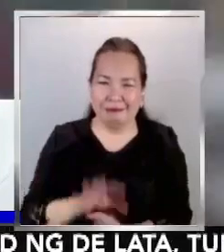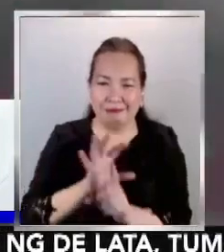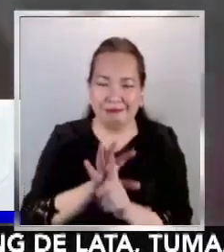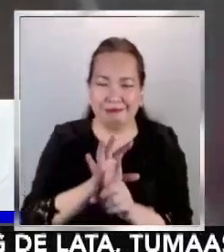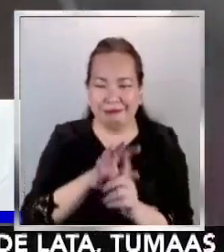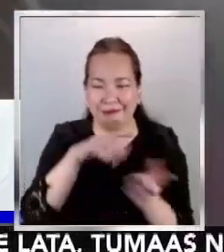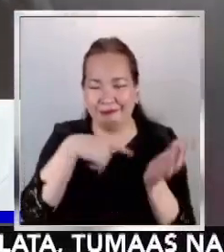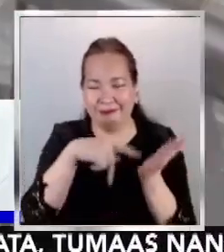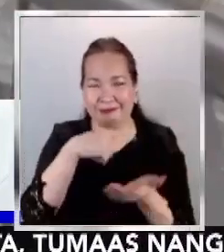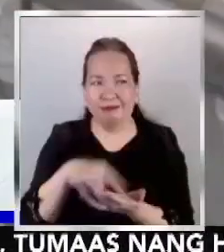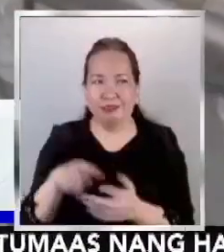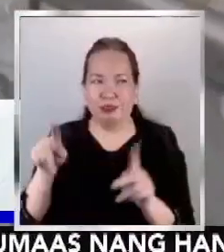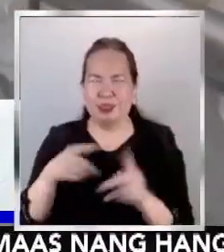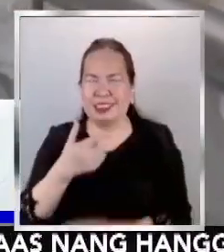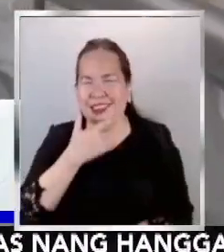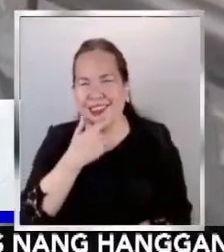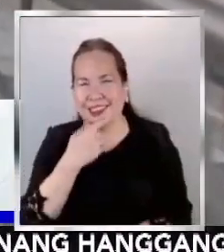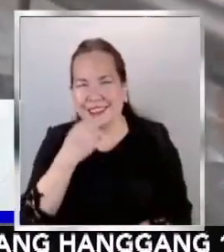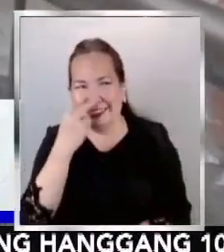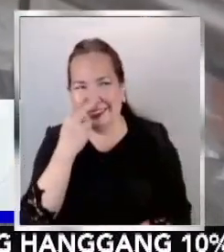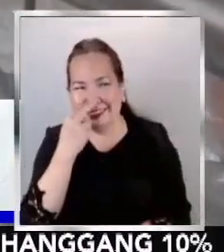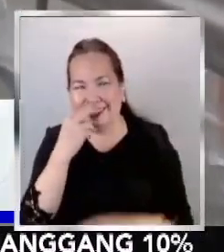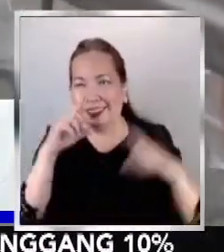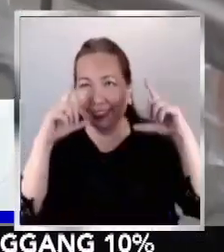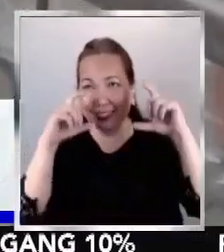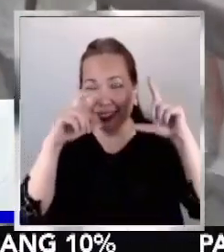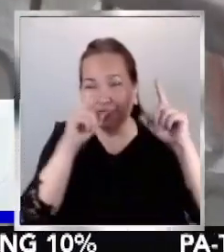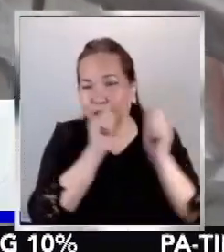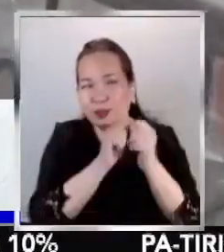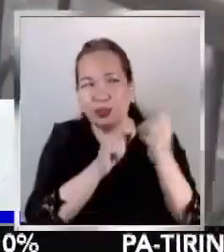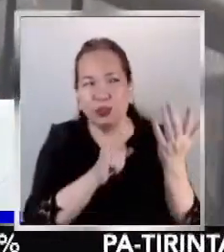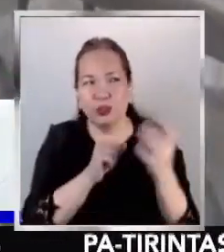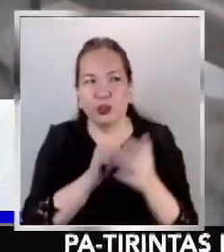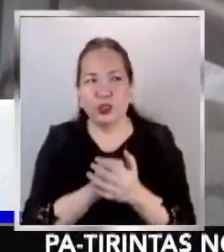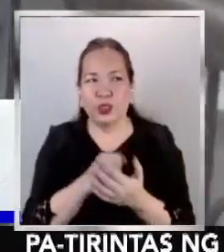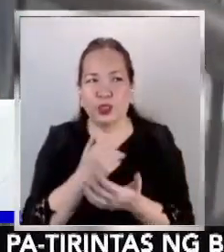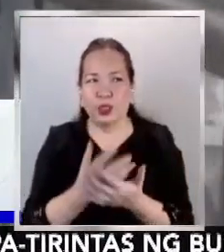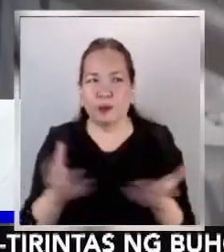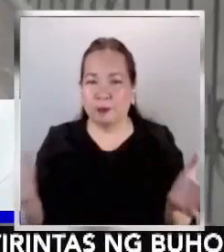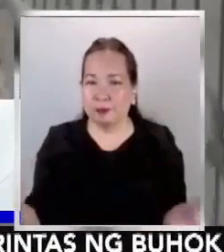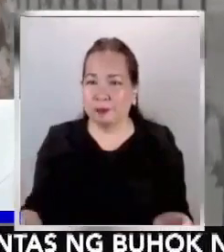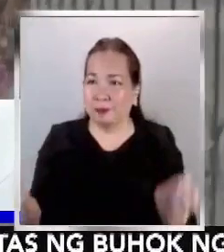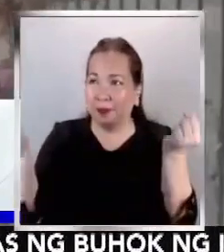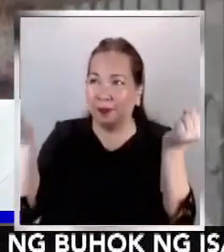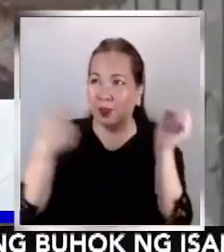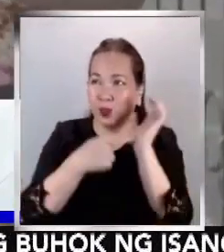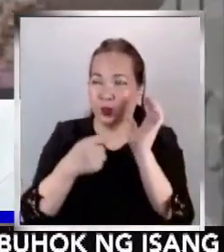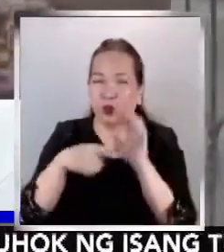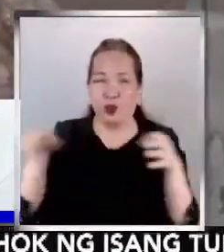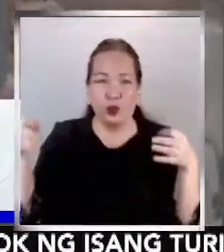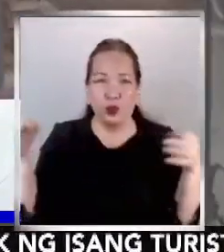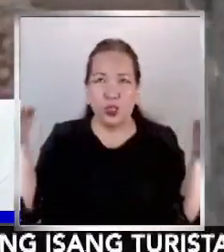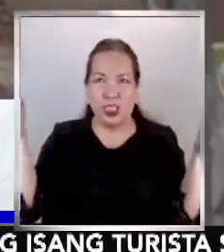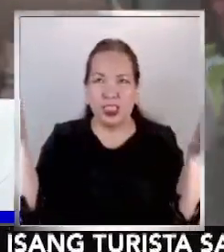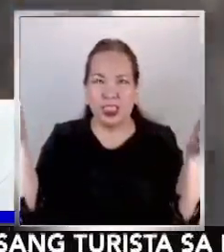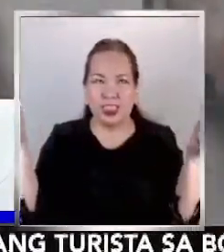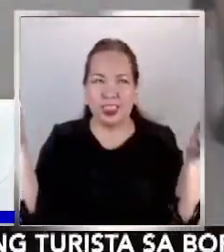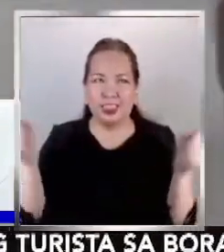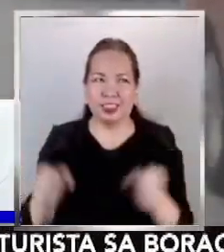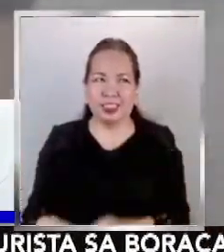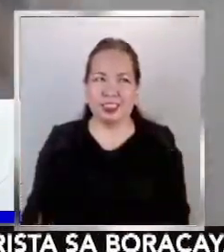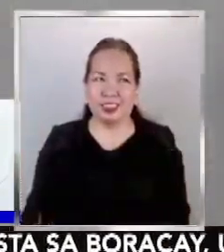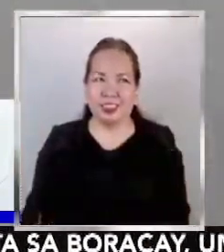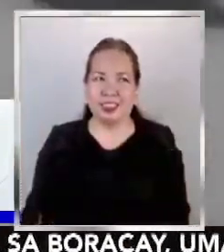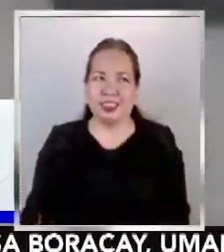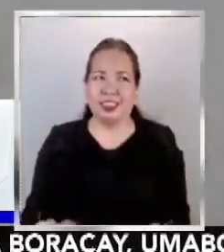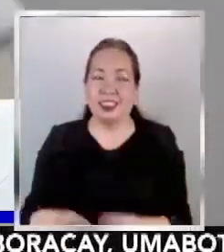naman aliw na nakiselfie kay Crocman na binitbit pa ang ilan sa mga panindang isda sa palengke. Lalo pang naghatid ng